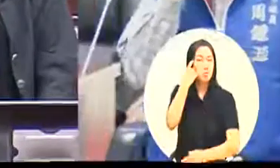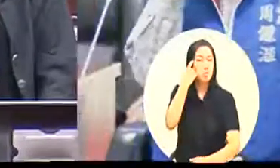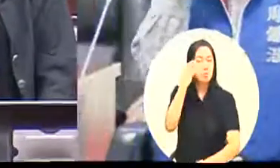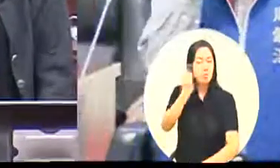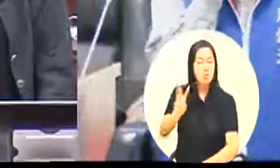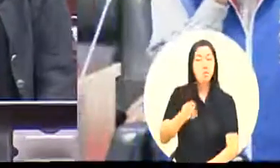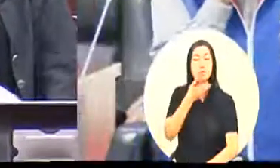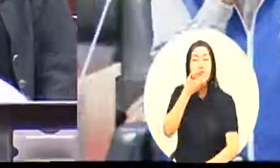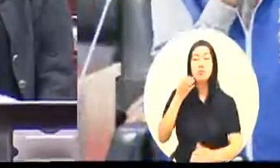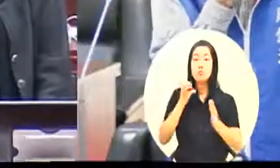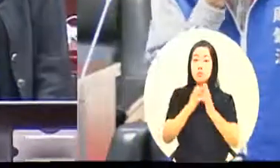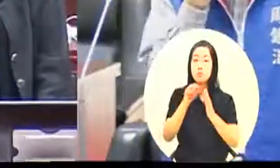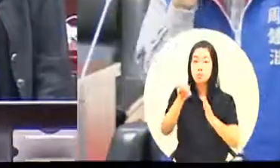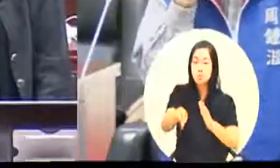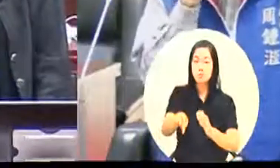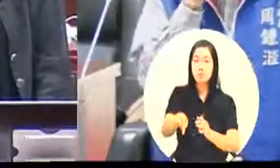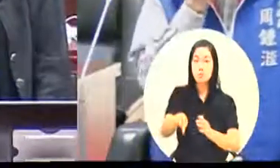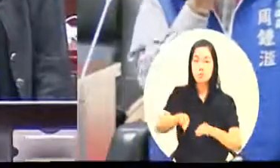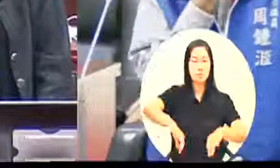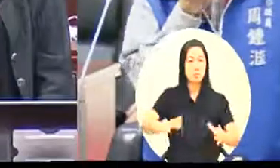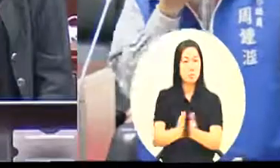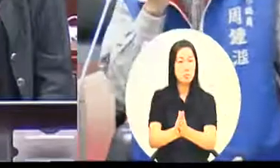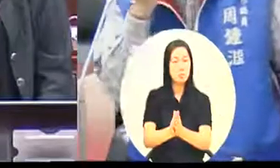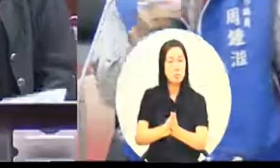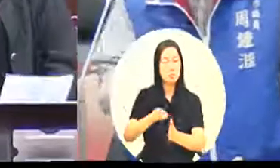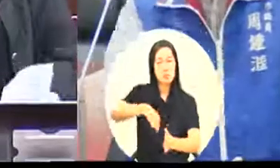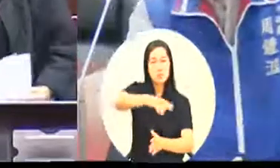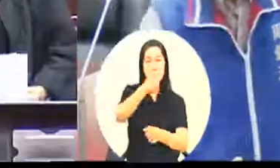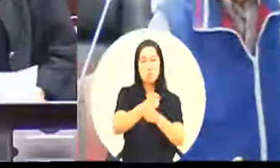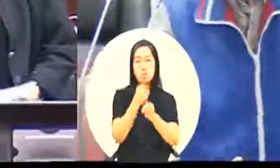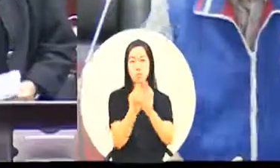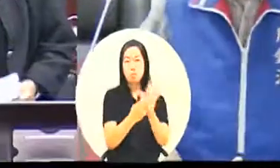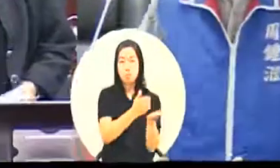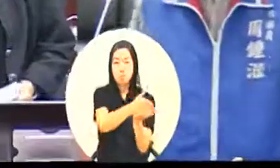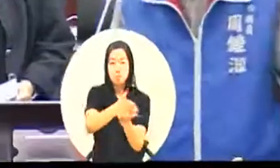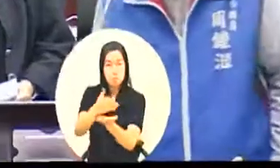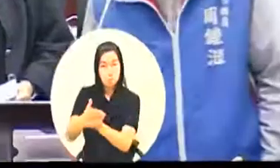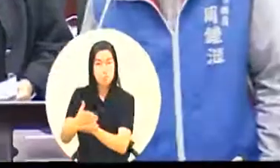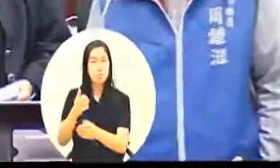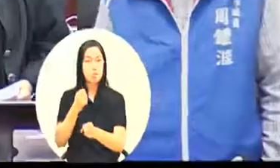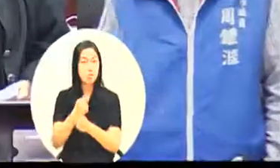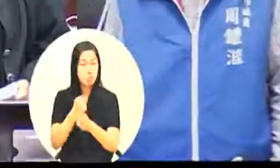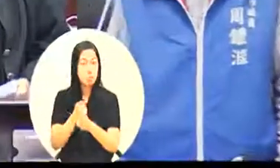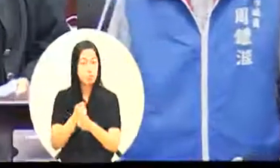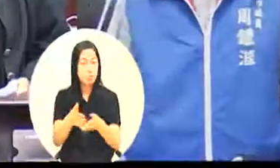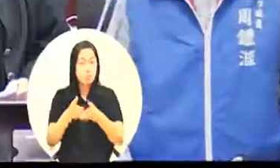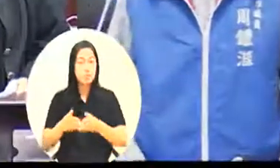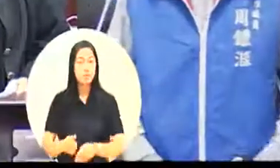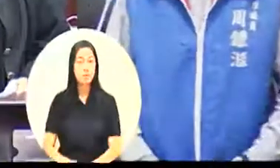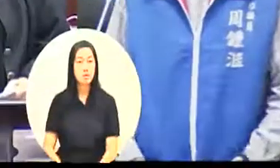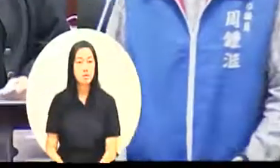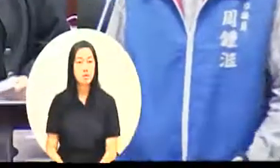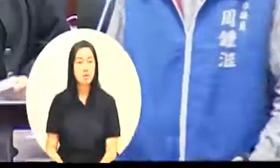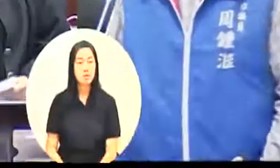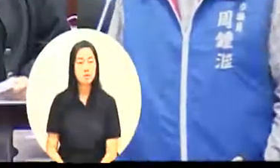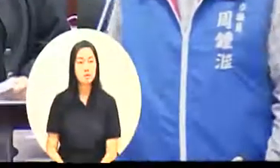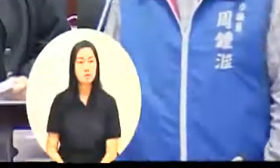局这个部分应该立即去做最妥适的处理。那刚